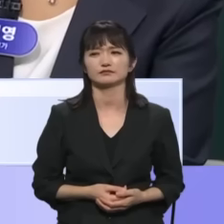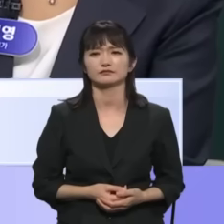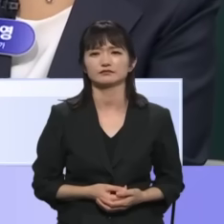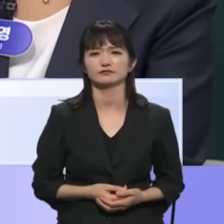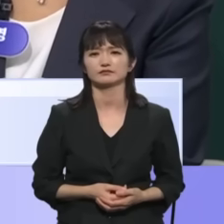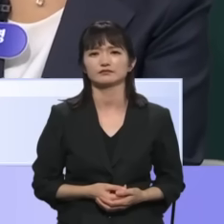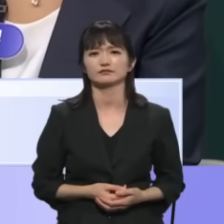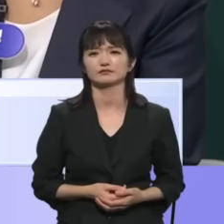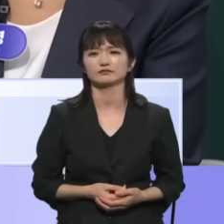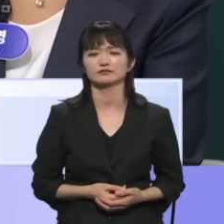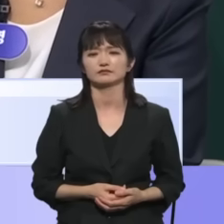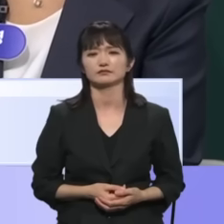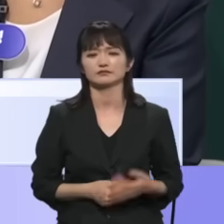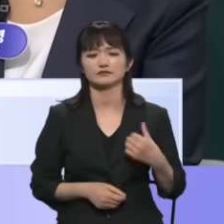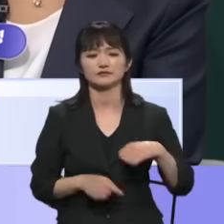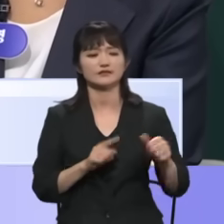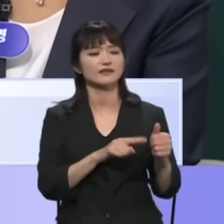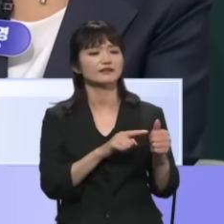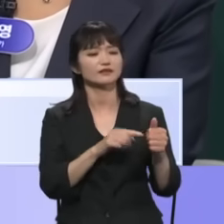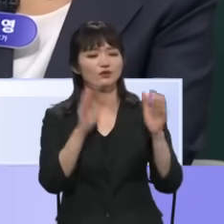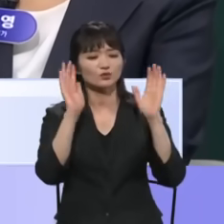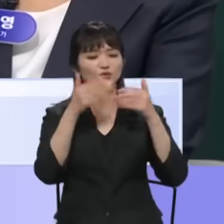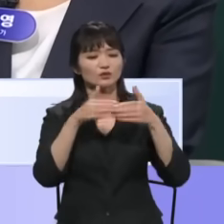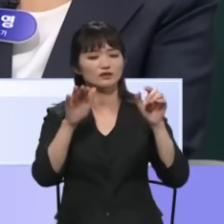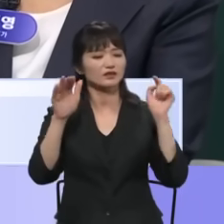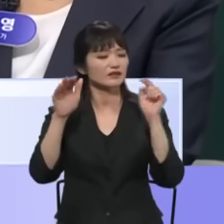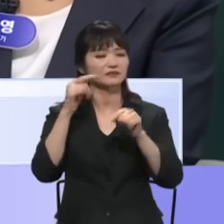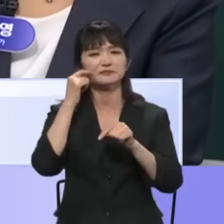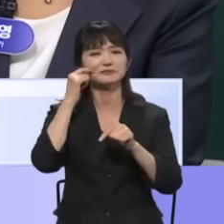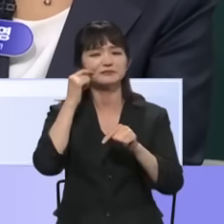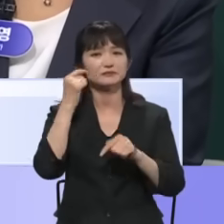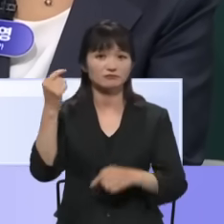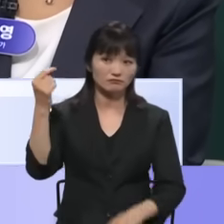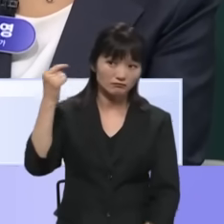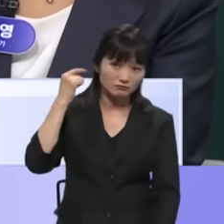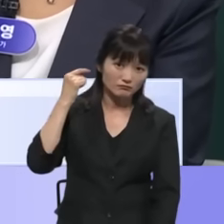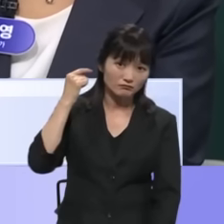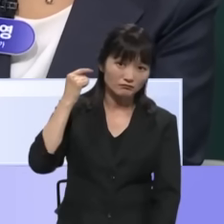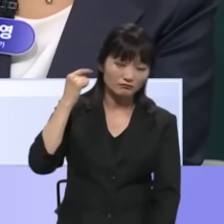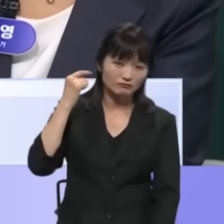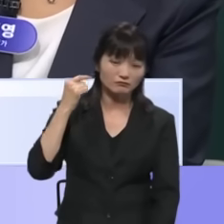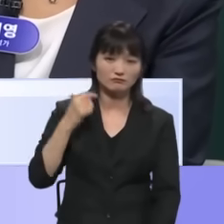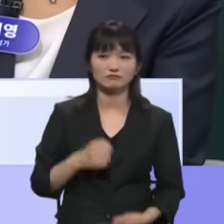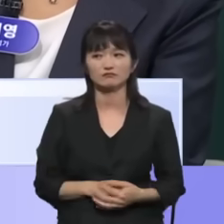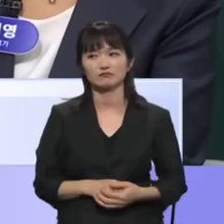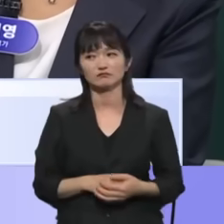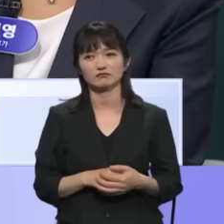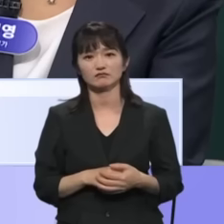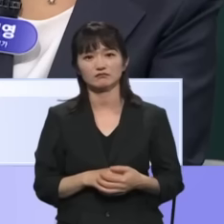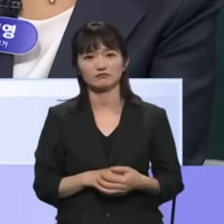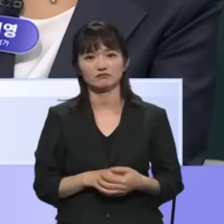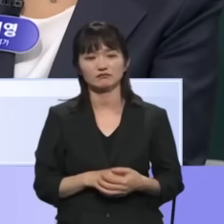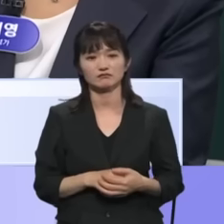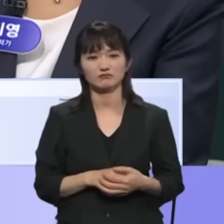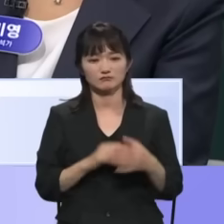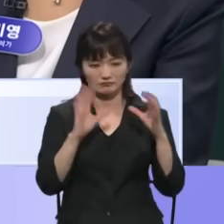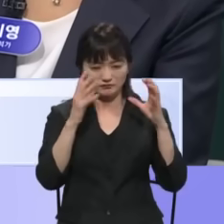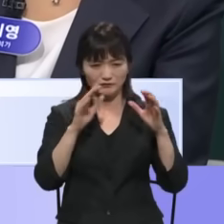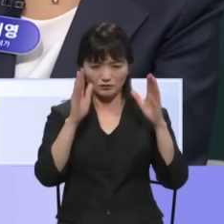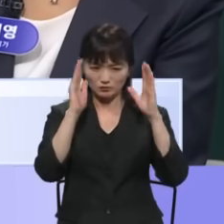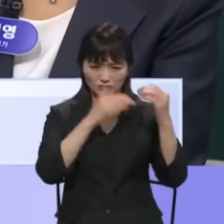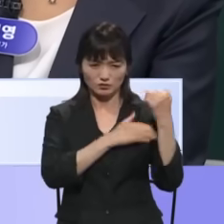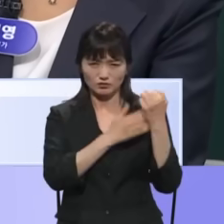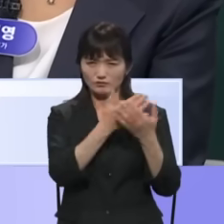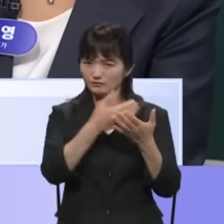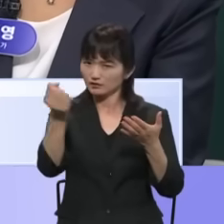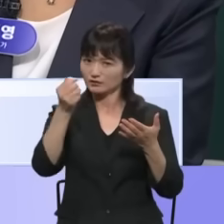하나가 너 교실에 못 가라는 발언이었거든요 이렇게이 말만 들어보면 아이가 뭐 학습을 할 수 있는 권리를 뺏은 것처럼